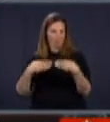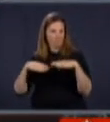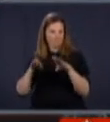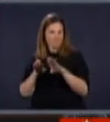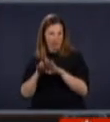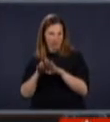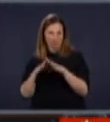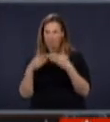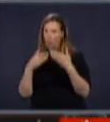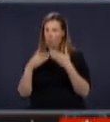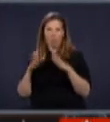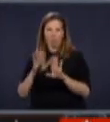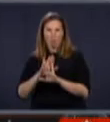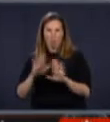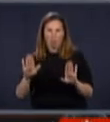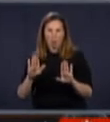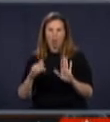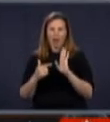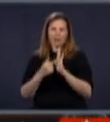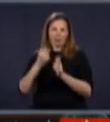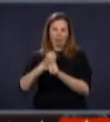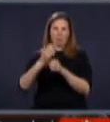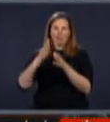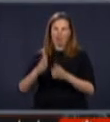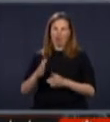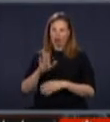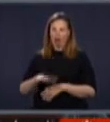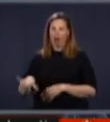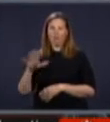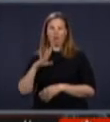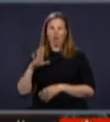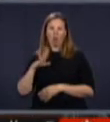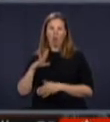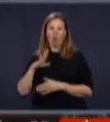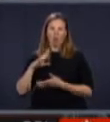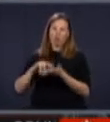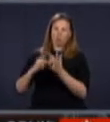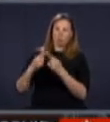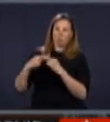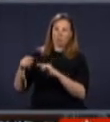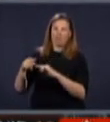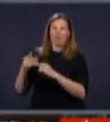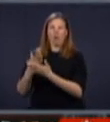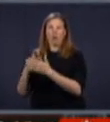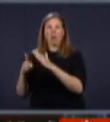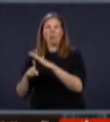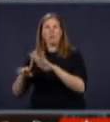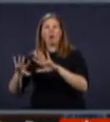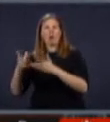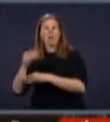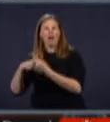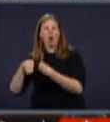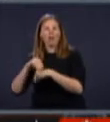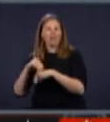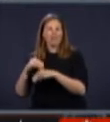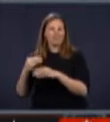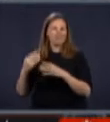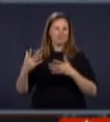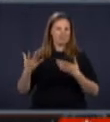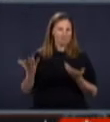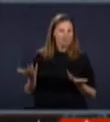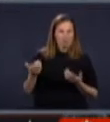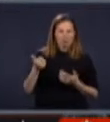travailleurs qui ont des enfants d'âge du primaire, qu'est-ce qu'ils vont pouvoir faire, là, puisque là, ils ne